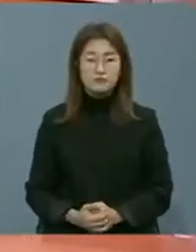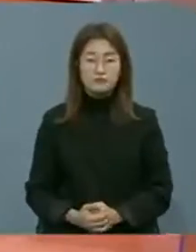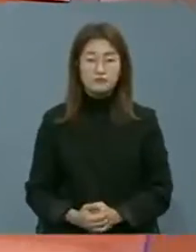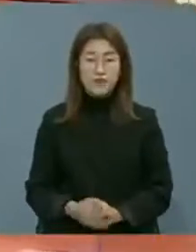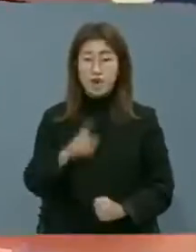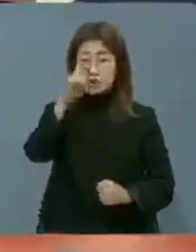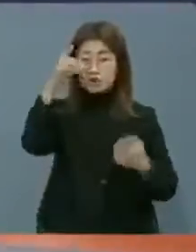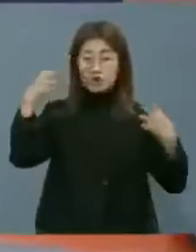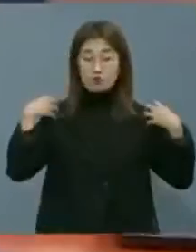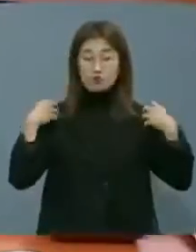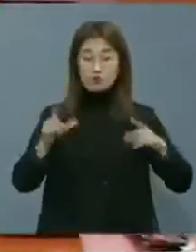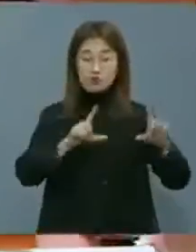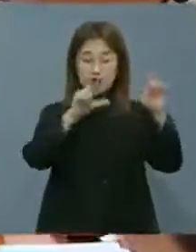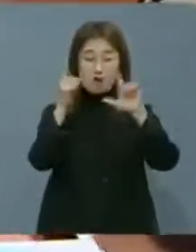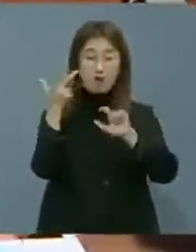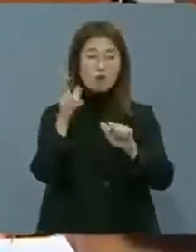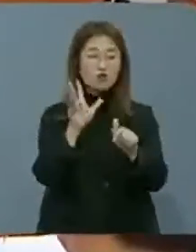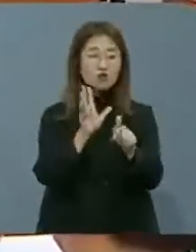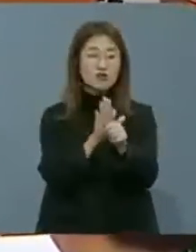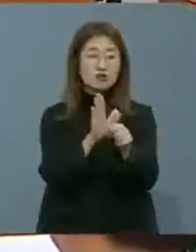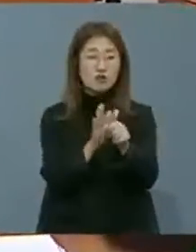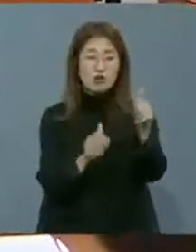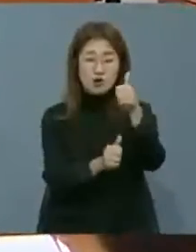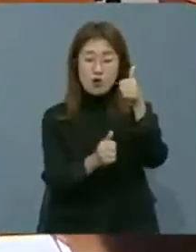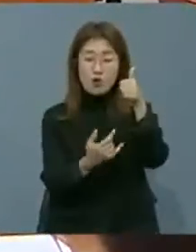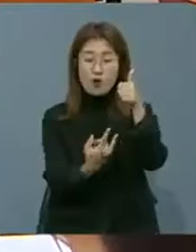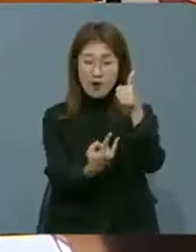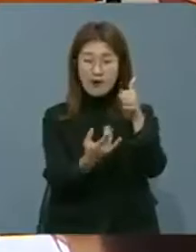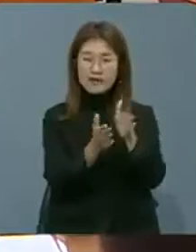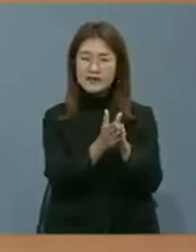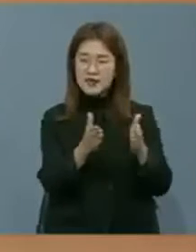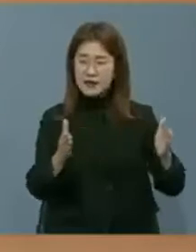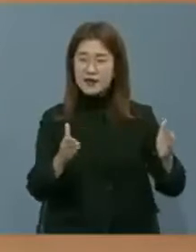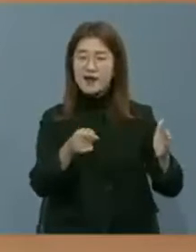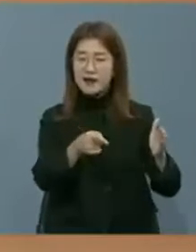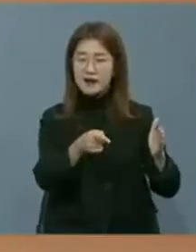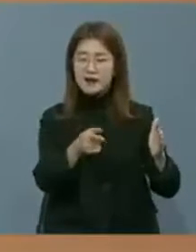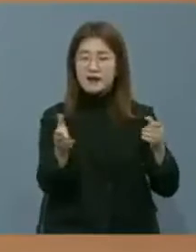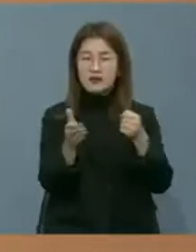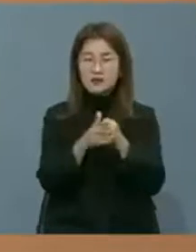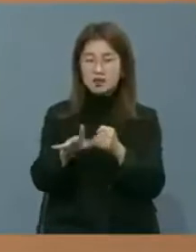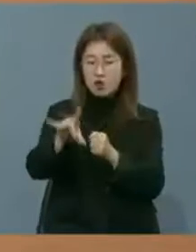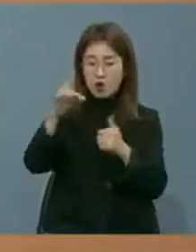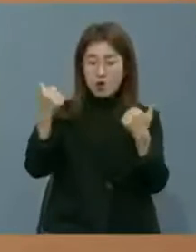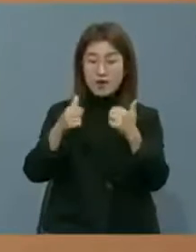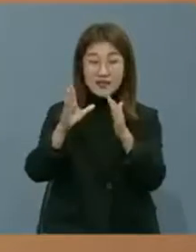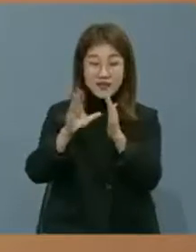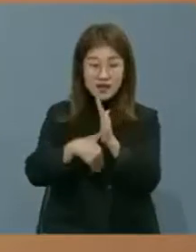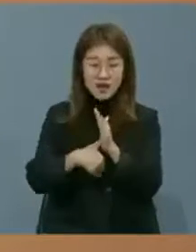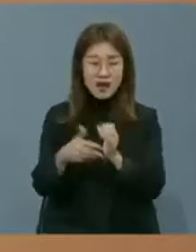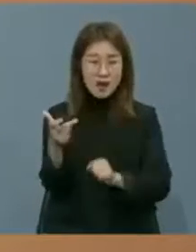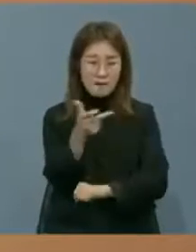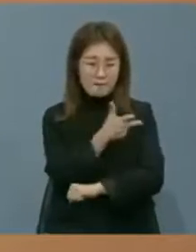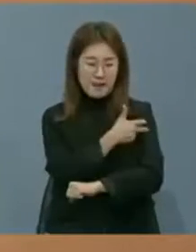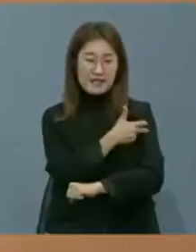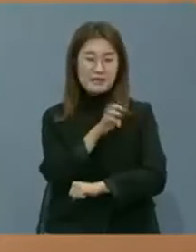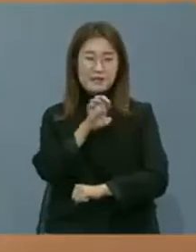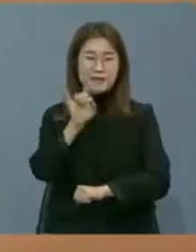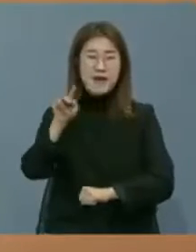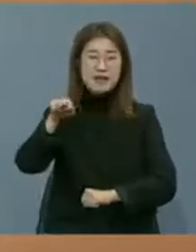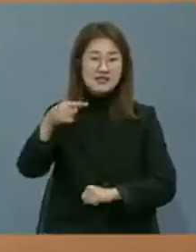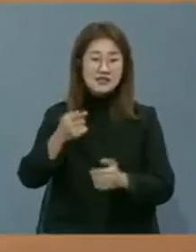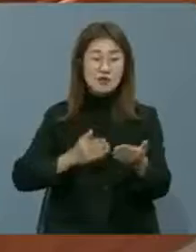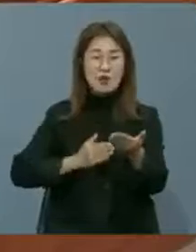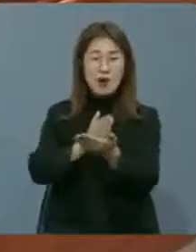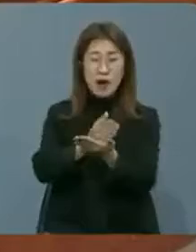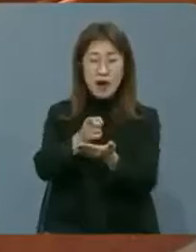정부가 일상 회복 지원 위원회 를 본격적으로 가동한 가운데 첫 회의에서 일명 백신 패스 도입을 시사한 점을